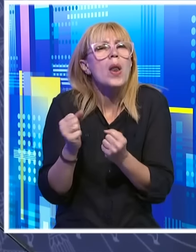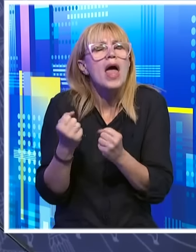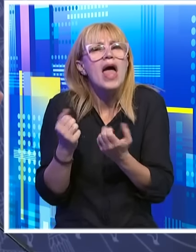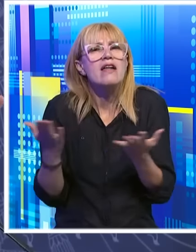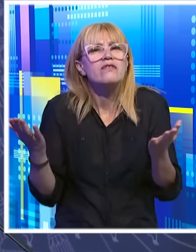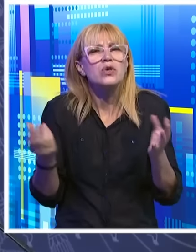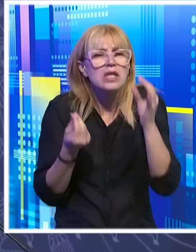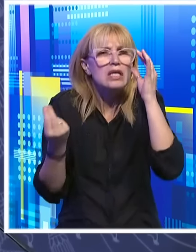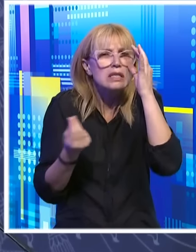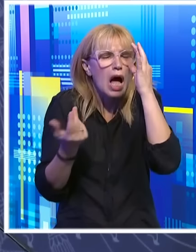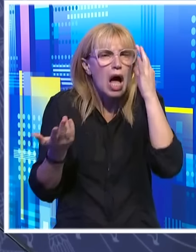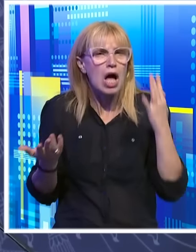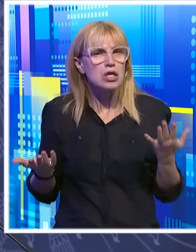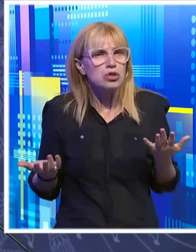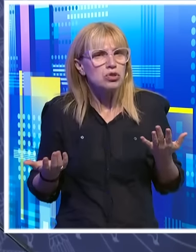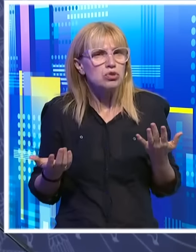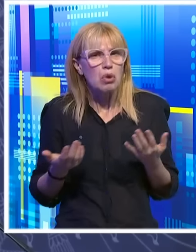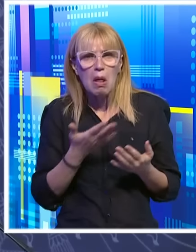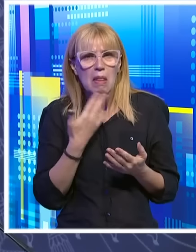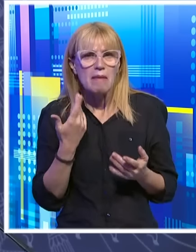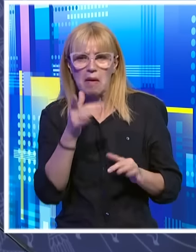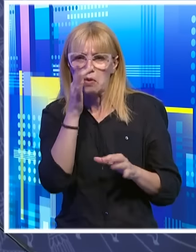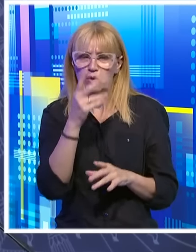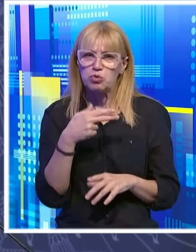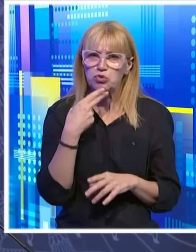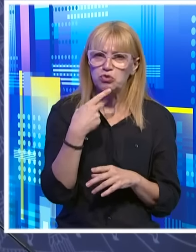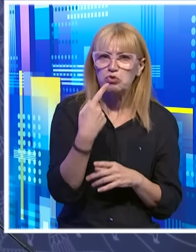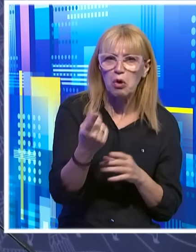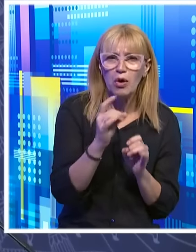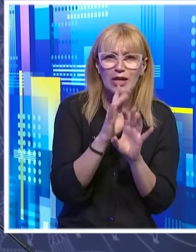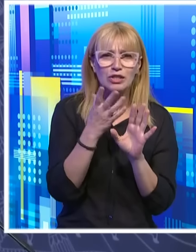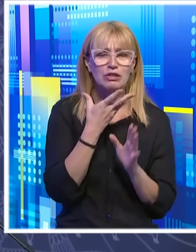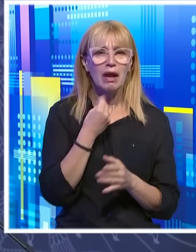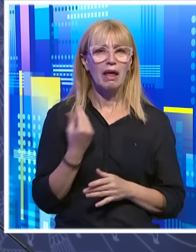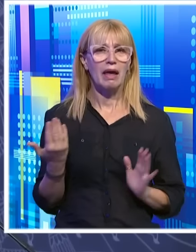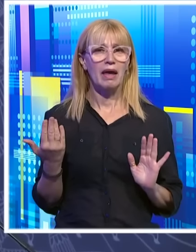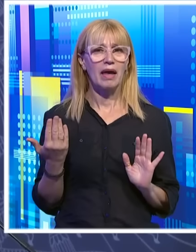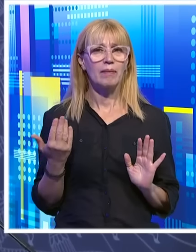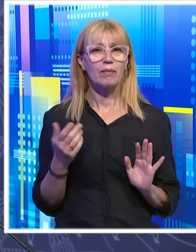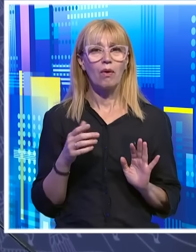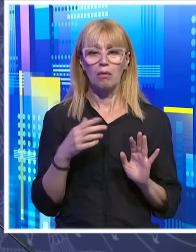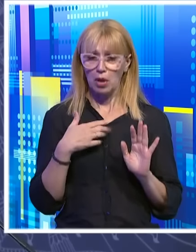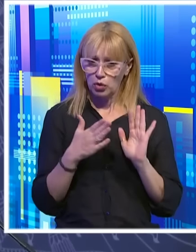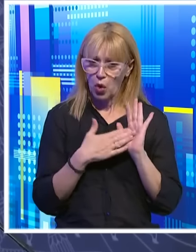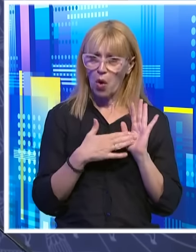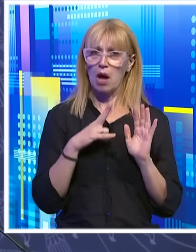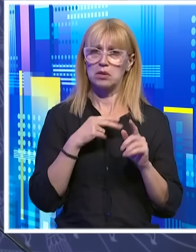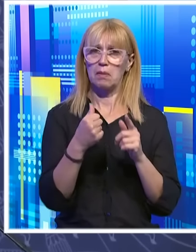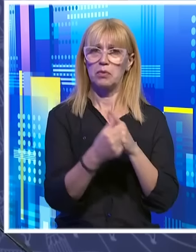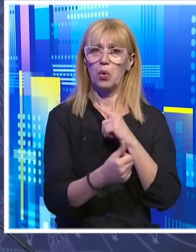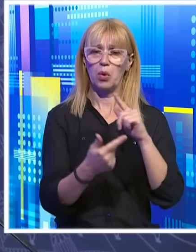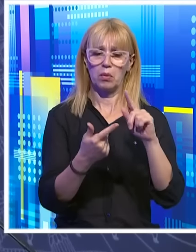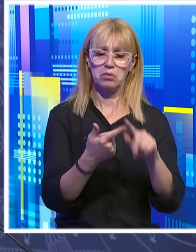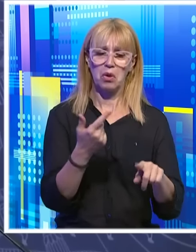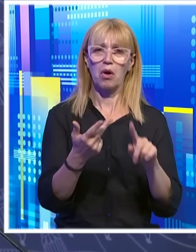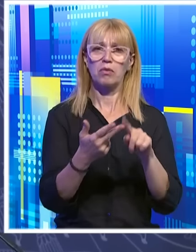pobićemo, plivaće neko, lupaćemo im glave ili ne znam šta. Samo kad im navedete argumente, onda